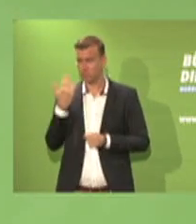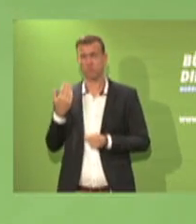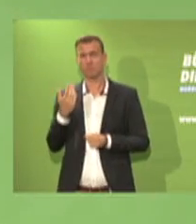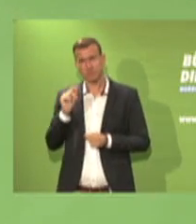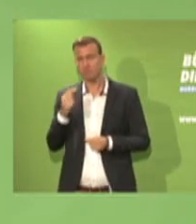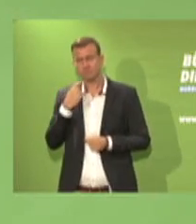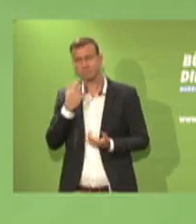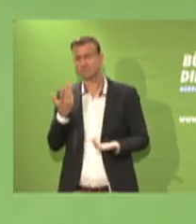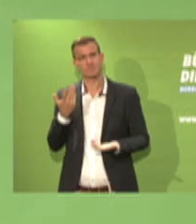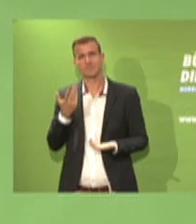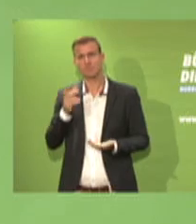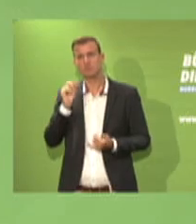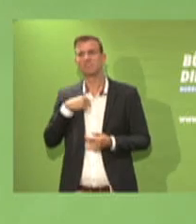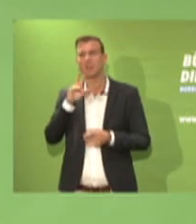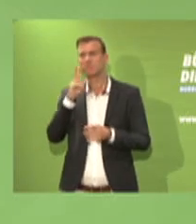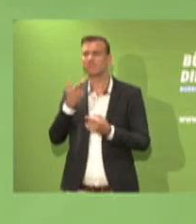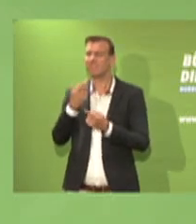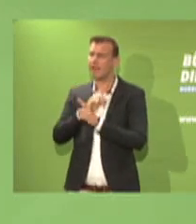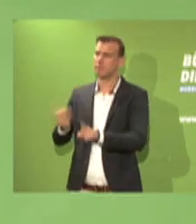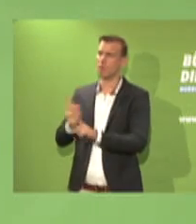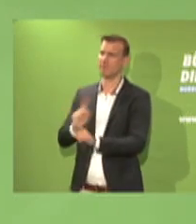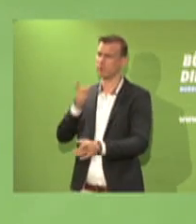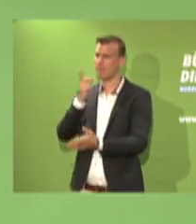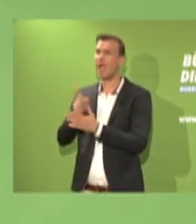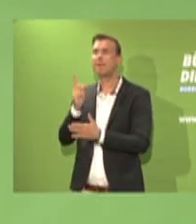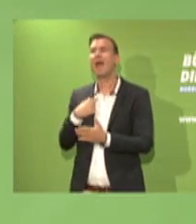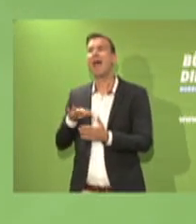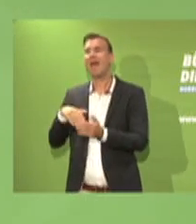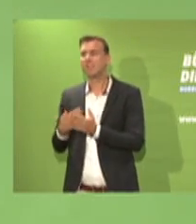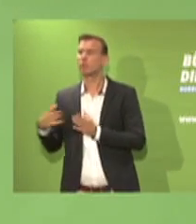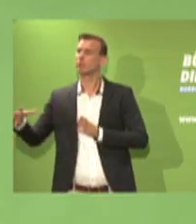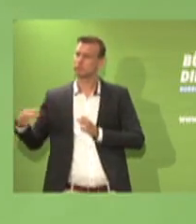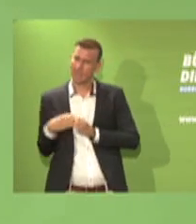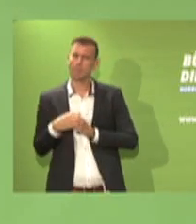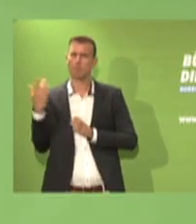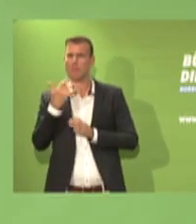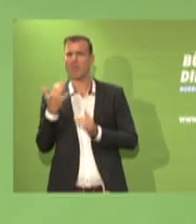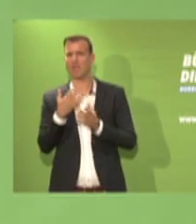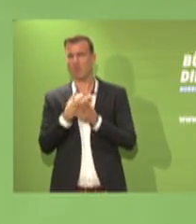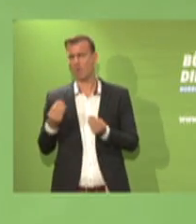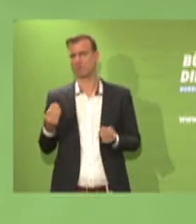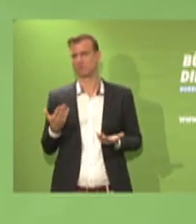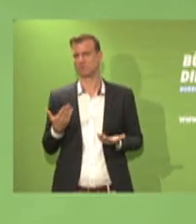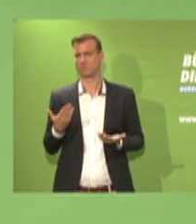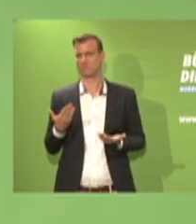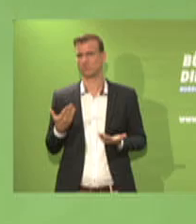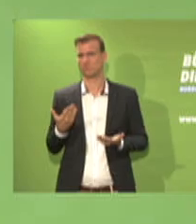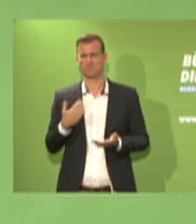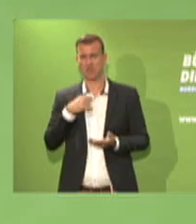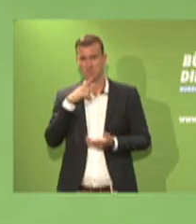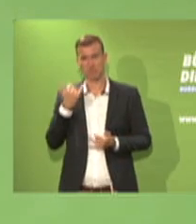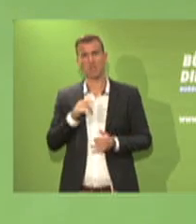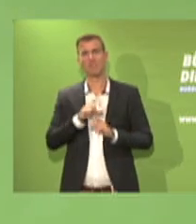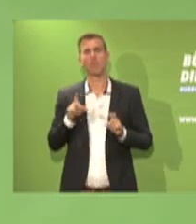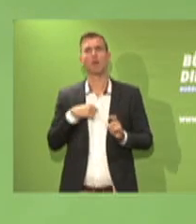wir möglicherweise damit verboten begegnen. Aber wir machen das Angebot, erstmal gemeinsam diesen Weg zu gehen. Und ich glaube, wir werden hier nicht